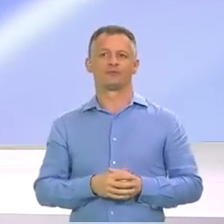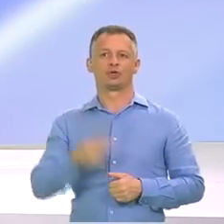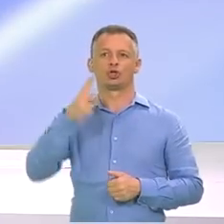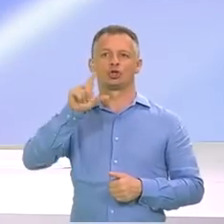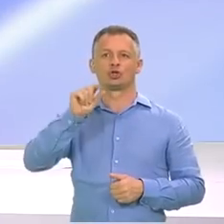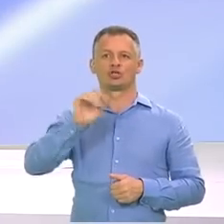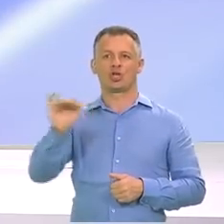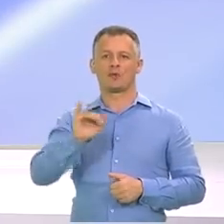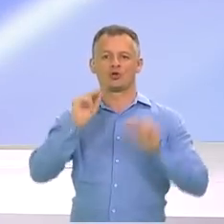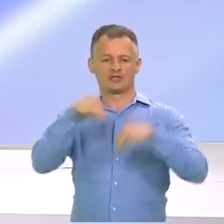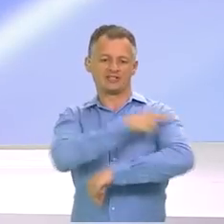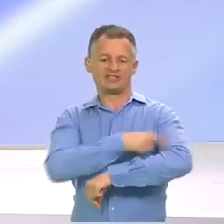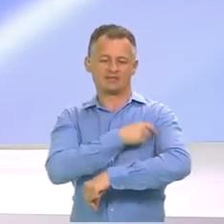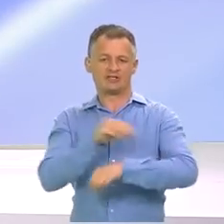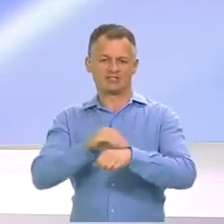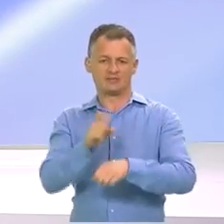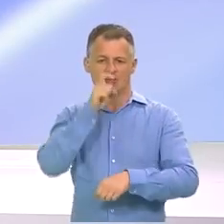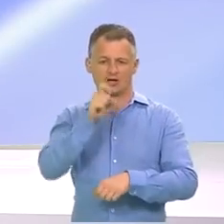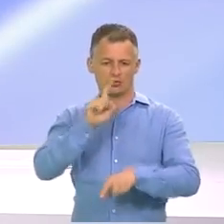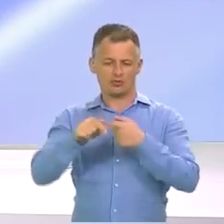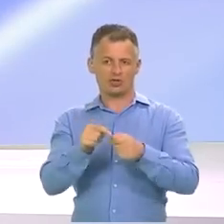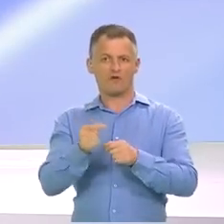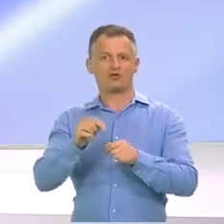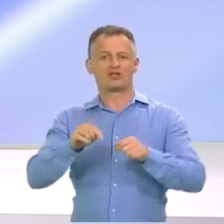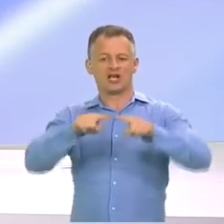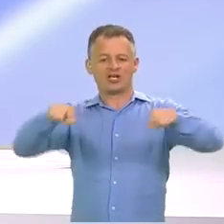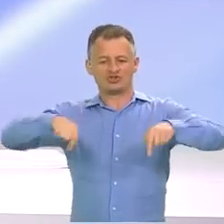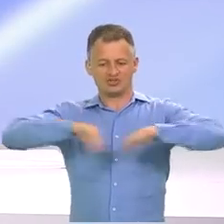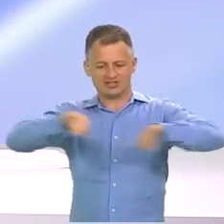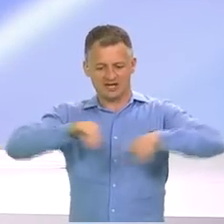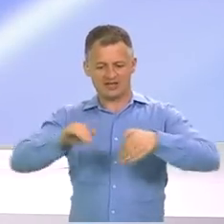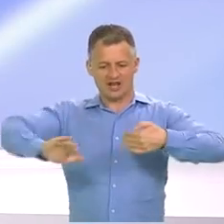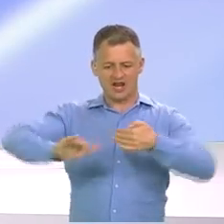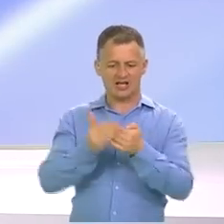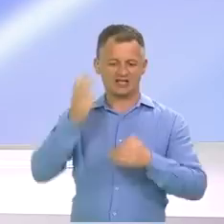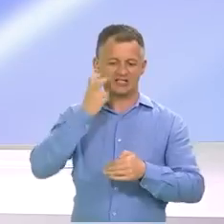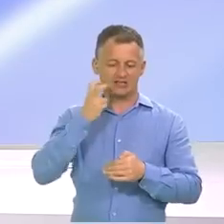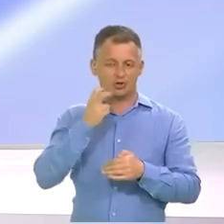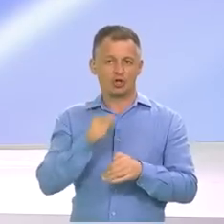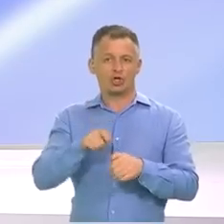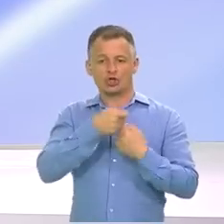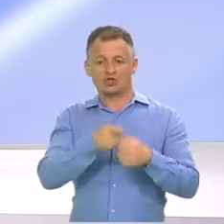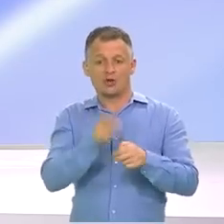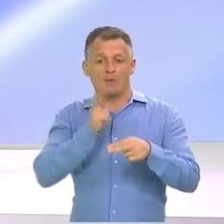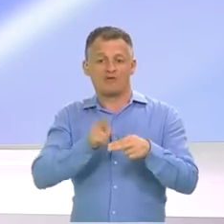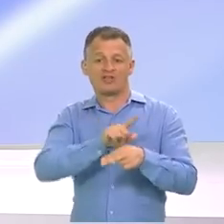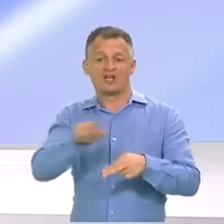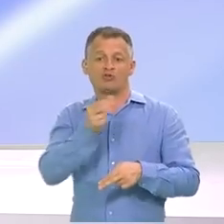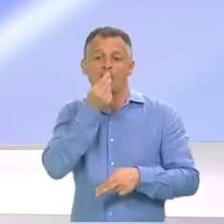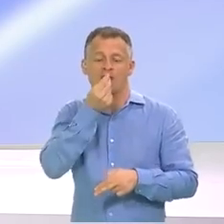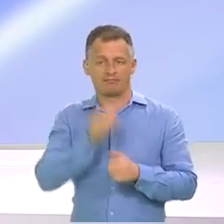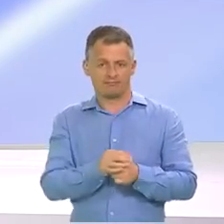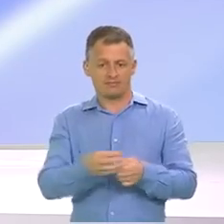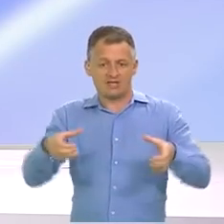Peste 20 de copii au ajuns la spital cu stări de rău după ce au fost la un strand de lângă Sibiu. Cu toții se pare că ar fi făcut toxinfecție alimentară.